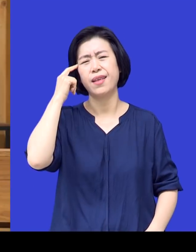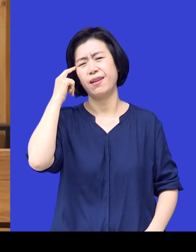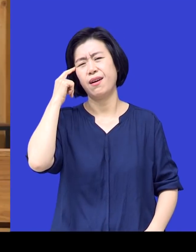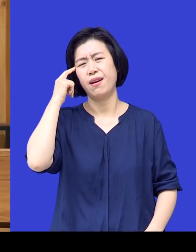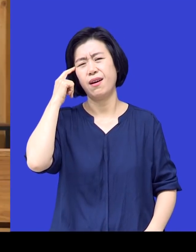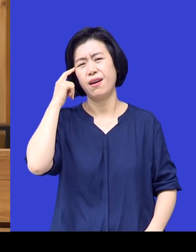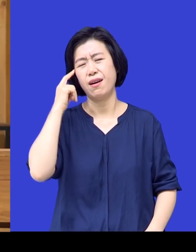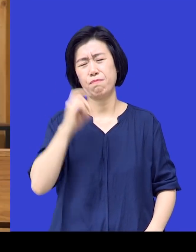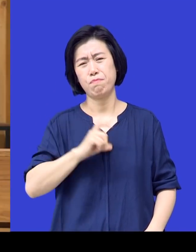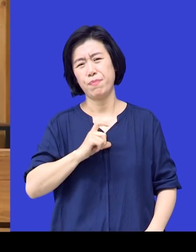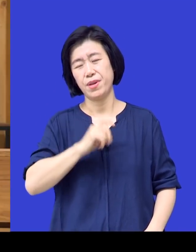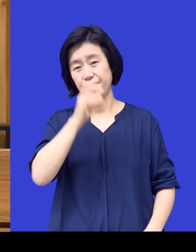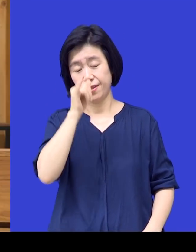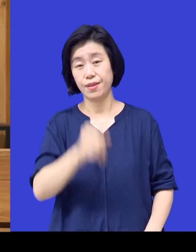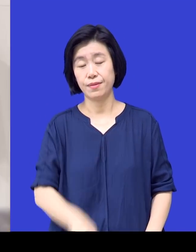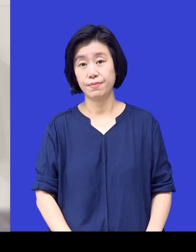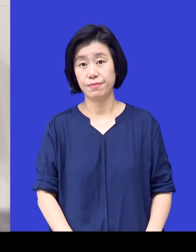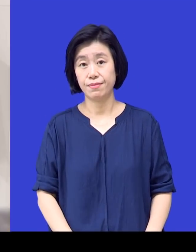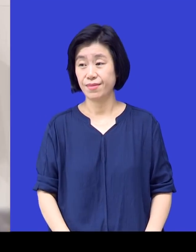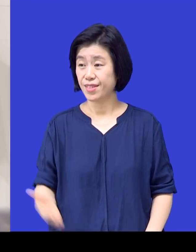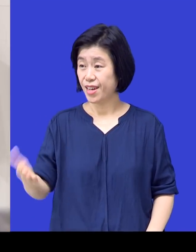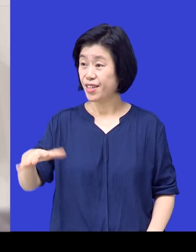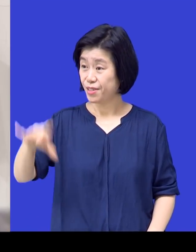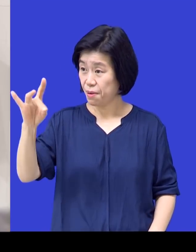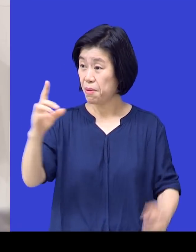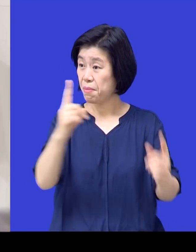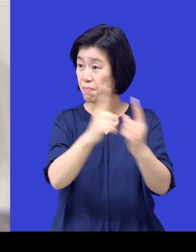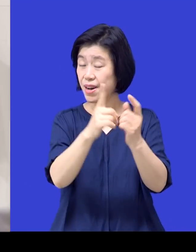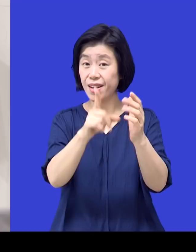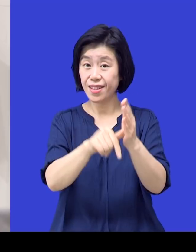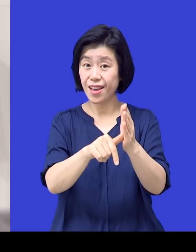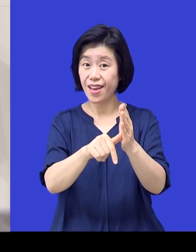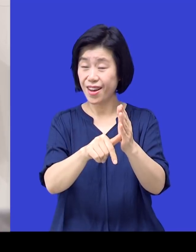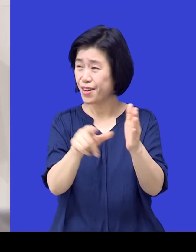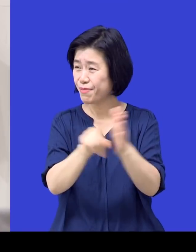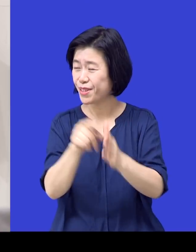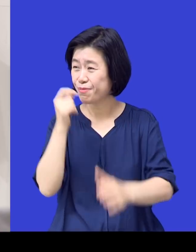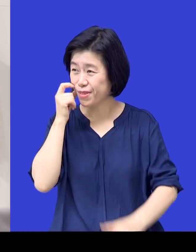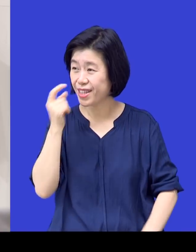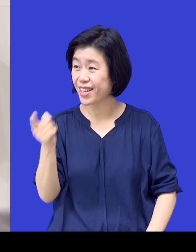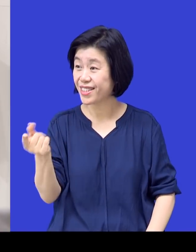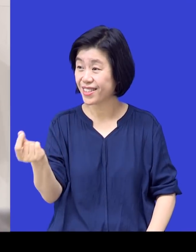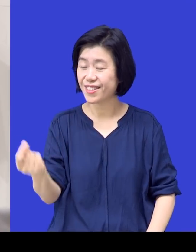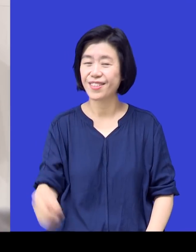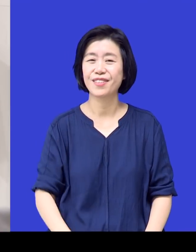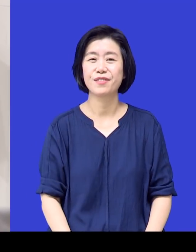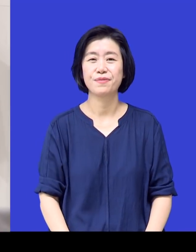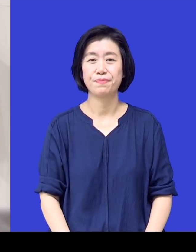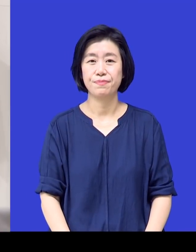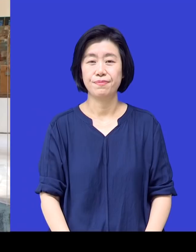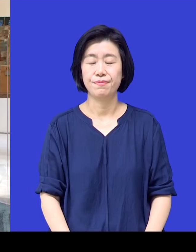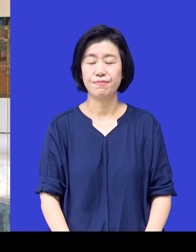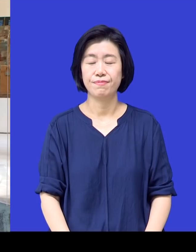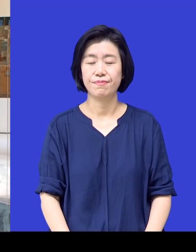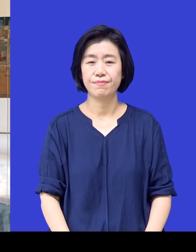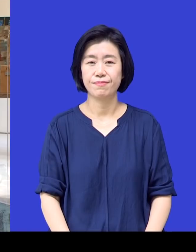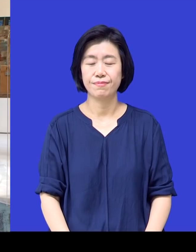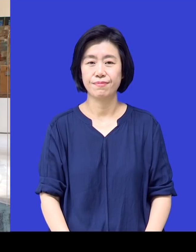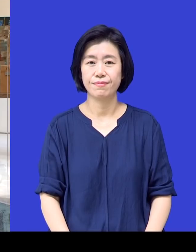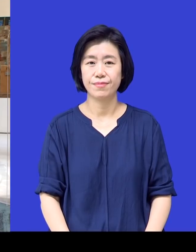깨끗하고 활짝 핀 아이들인데 네. 못 믿으니까 그 아이 집을 데려가면 이게 연결이 안 되는